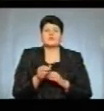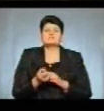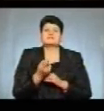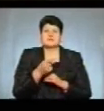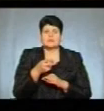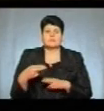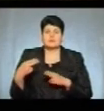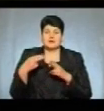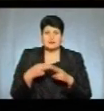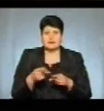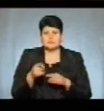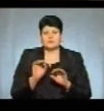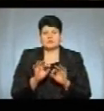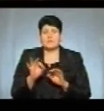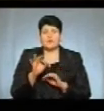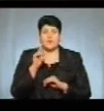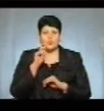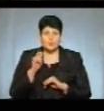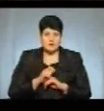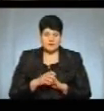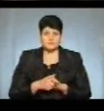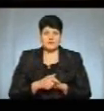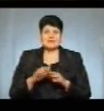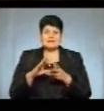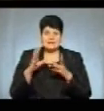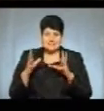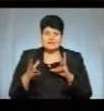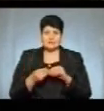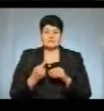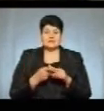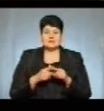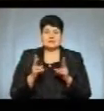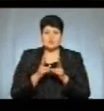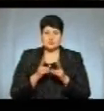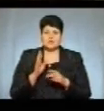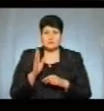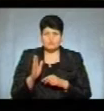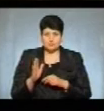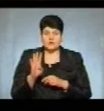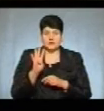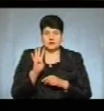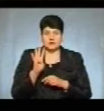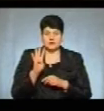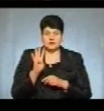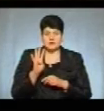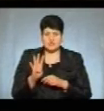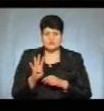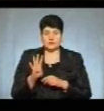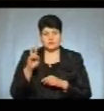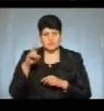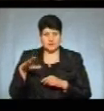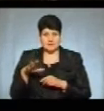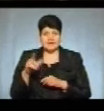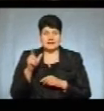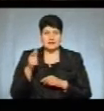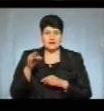але тернополяни розкажуть їм про Україну. Загалом на цих зустрічах буде волонтери із чотирьох країн – з